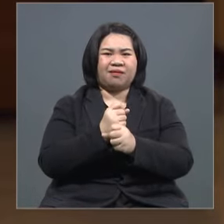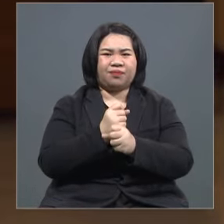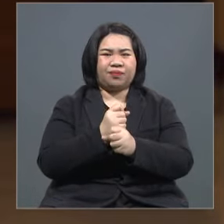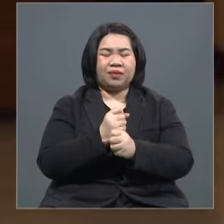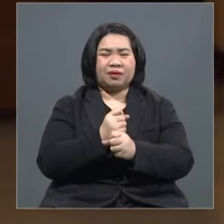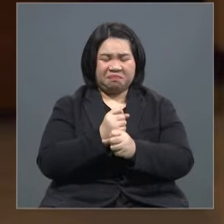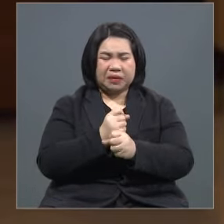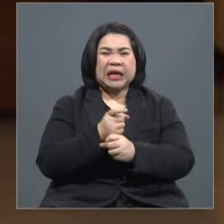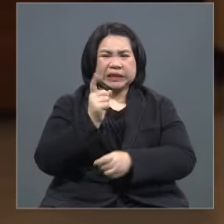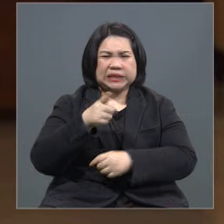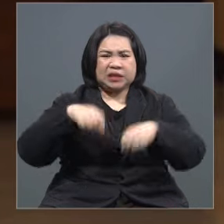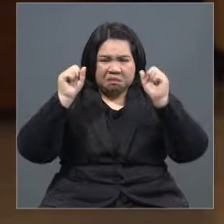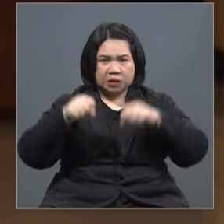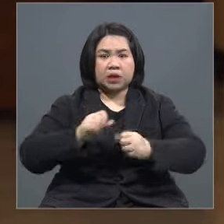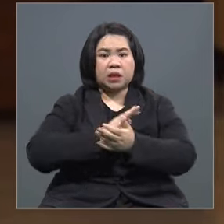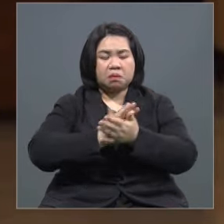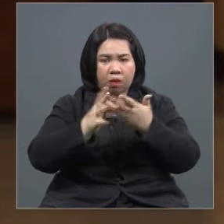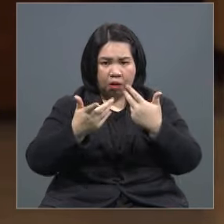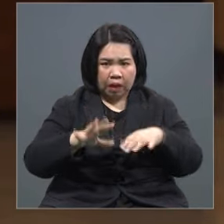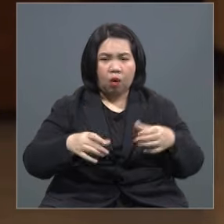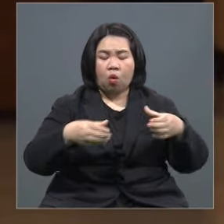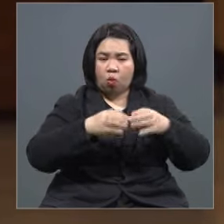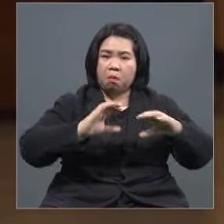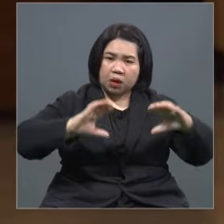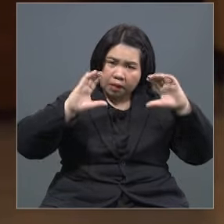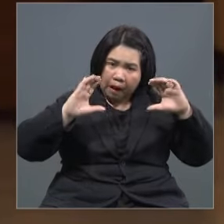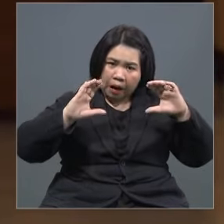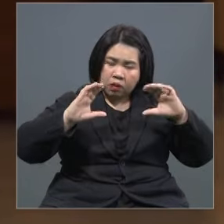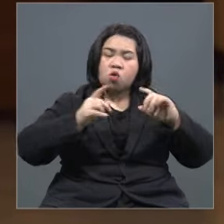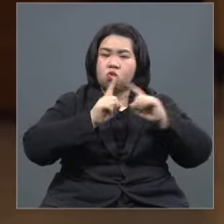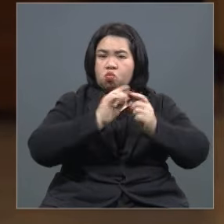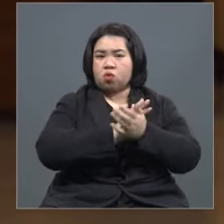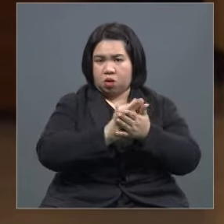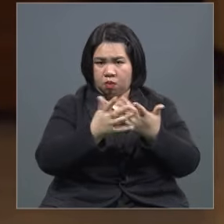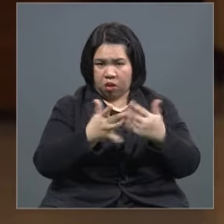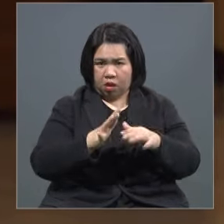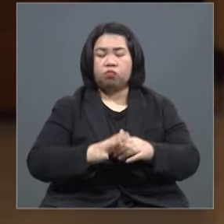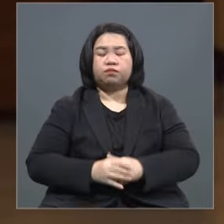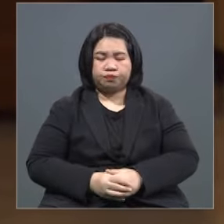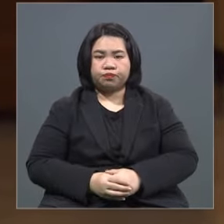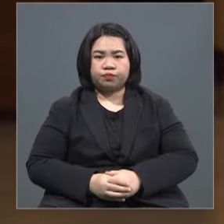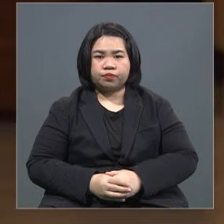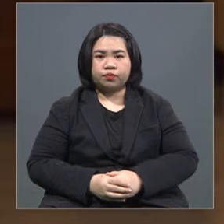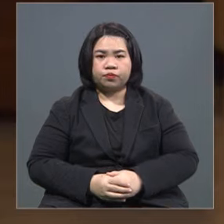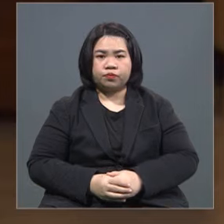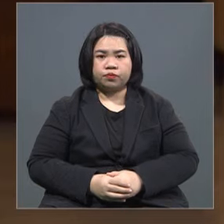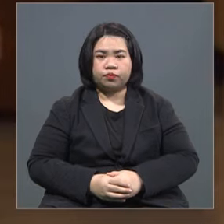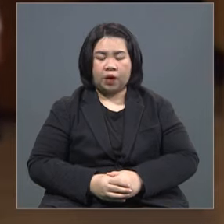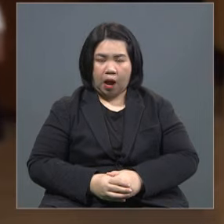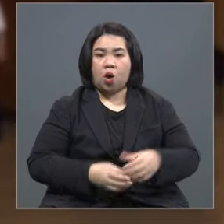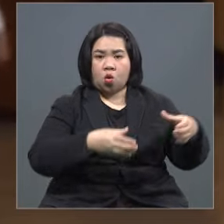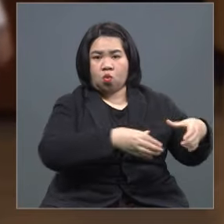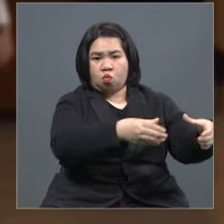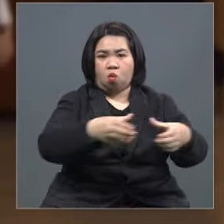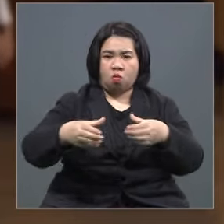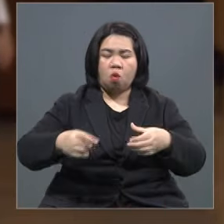ติที่ชัดเจนออกมาแล้วระหว่างพรรคร่วมกับพรรคเพื่อไทยซึ่งเป็นแกนนำหลักก็คือว่าเราคุยกันทางพรรคร่วมทั้งหมดมี